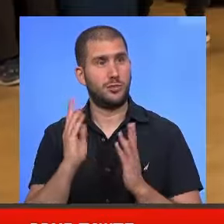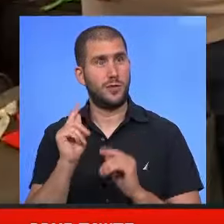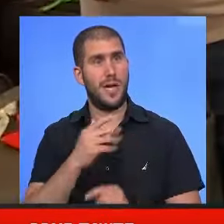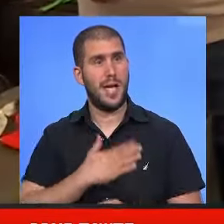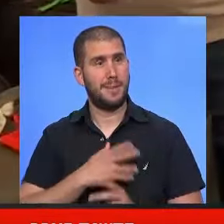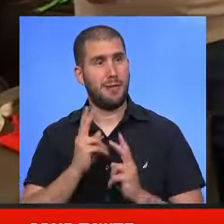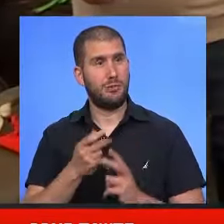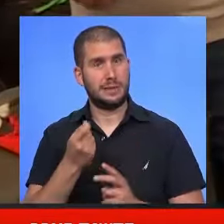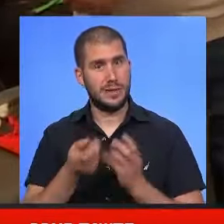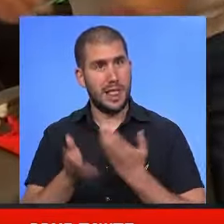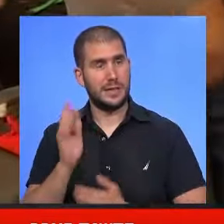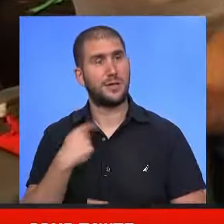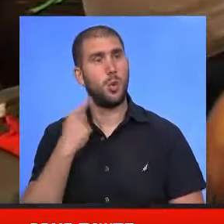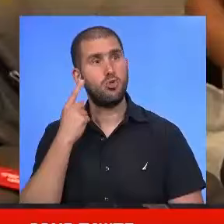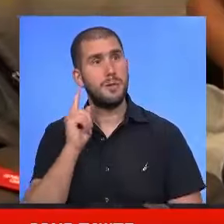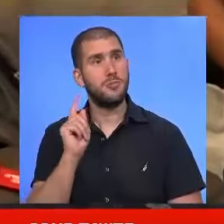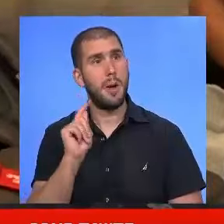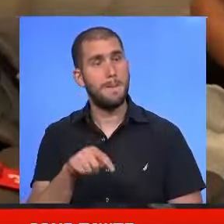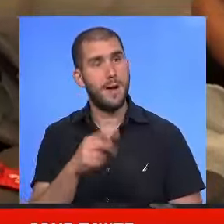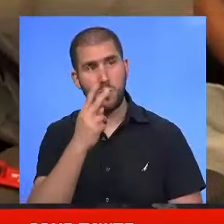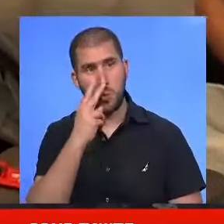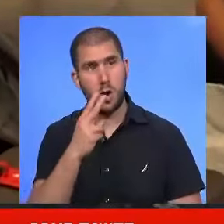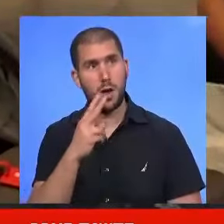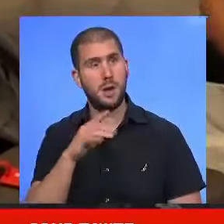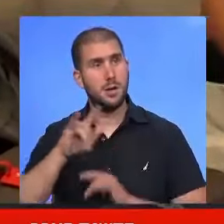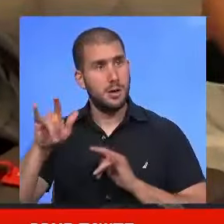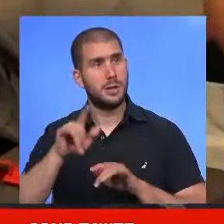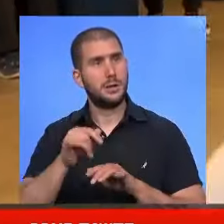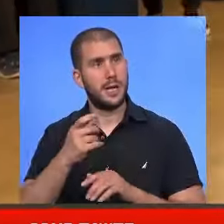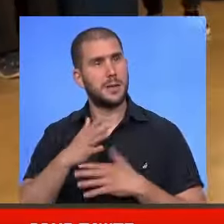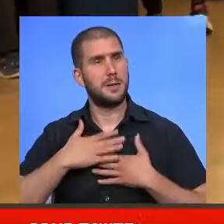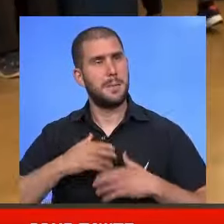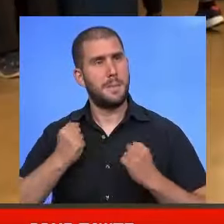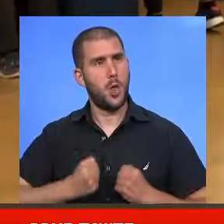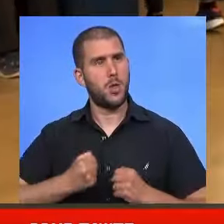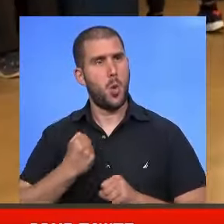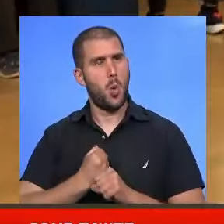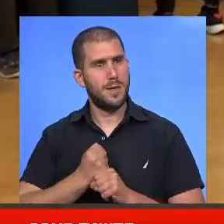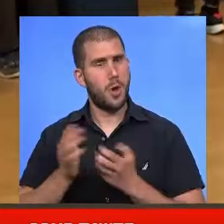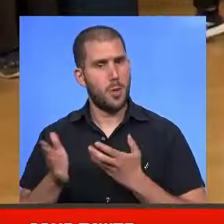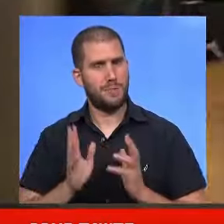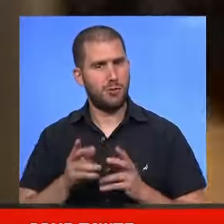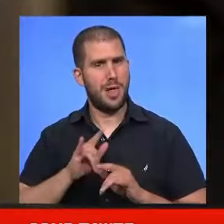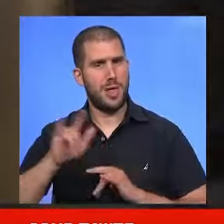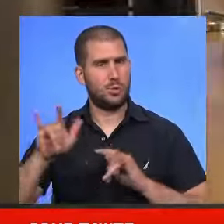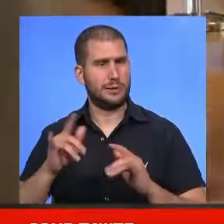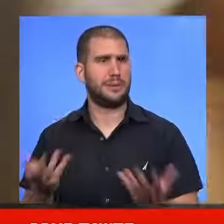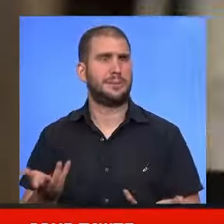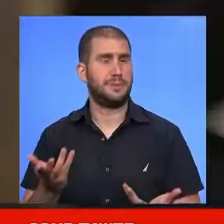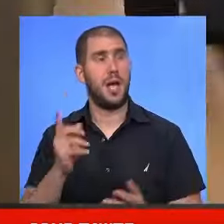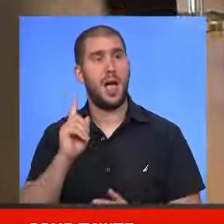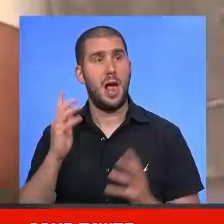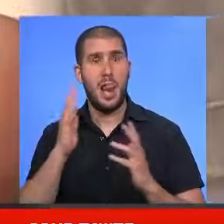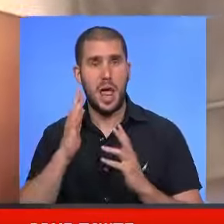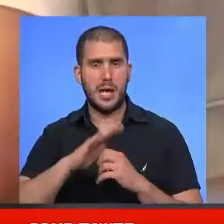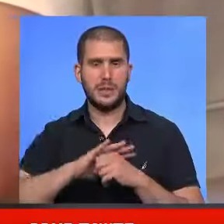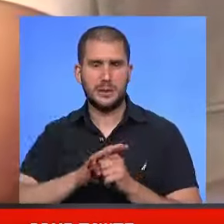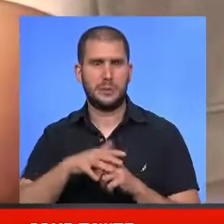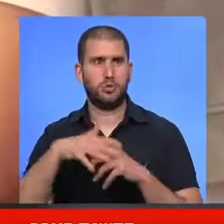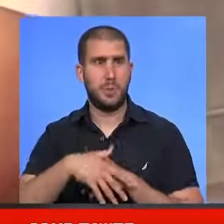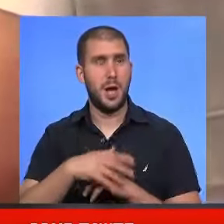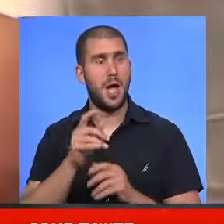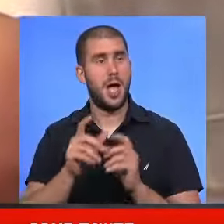קצת לצאת, ואני חושב שמי שבא לפה ורואה את התנועה זה גם עושה לו קצת ביטחון שהנה, עובדים, הכל בסדר, אפשר לטוס. הלחץ עושה את שלו. נוסעים